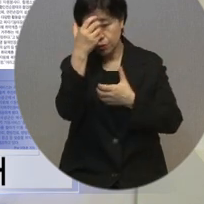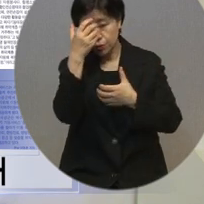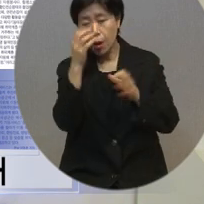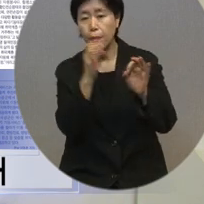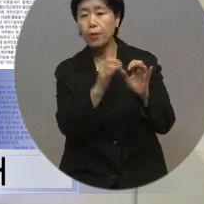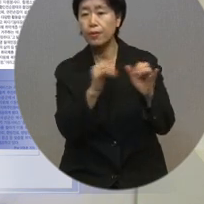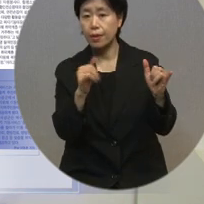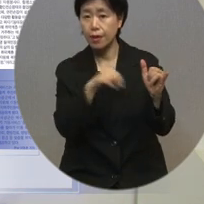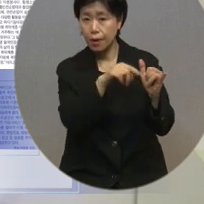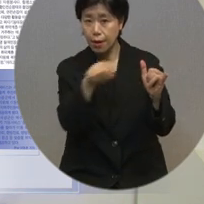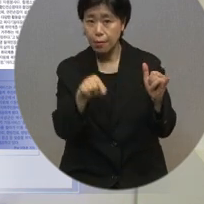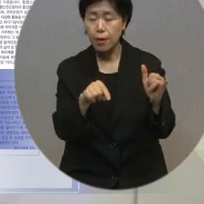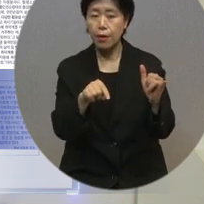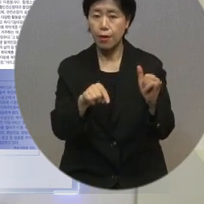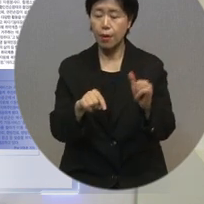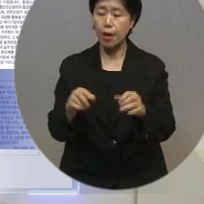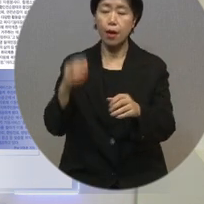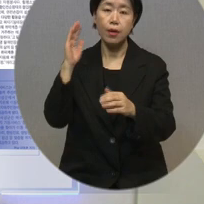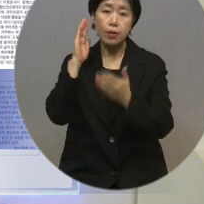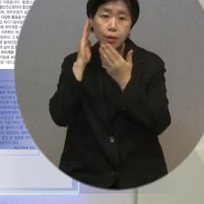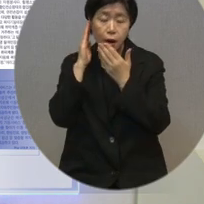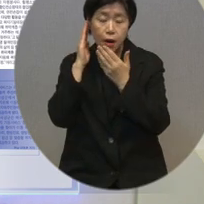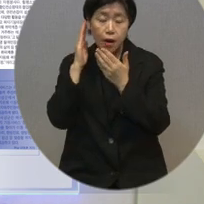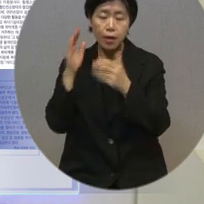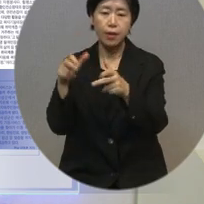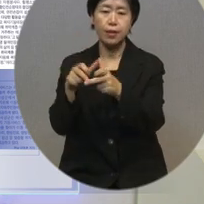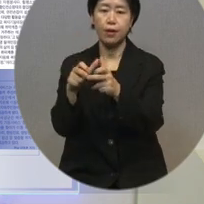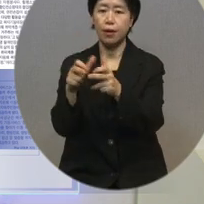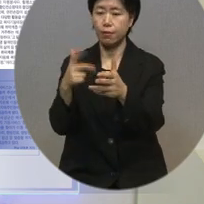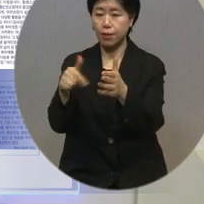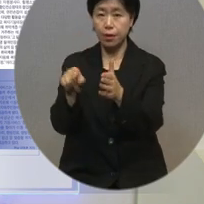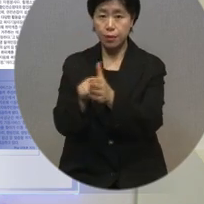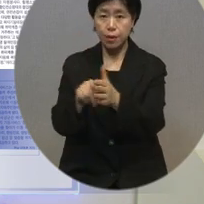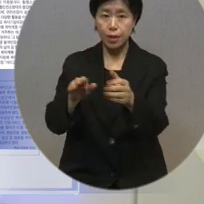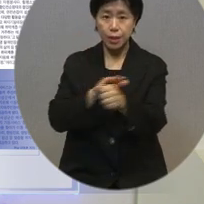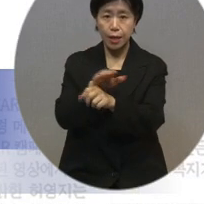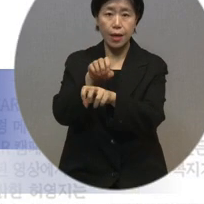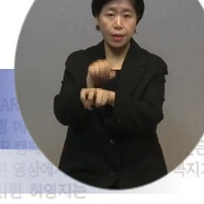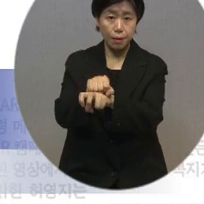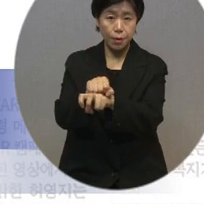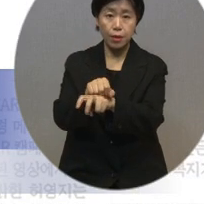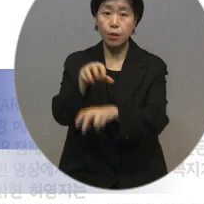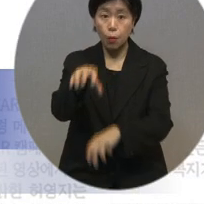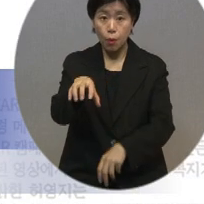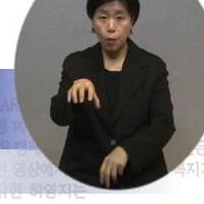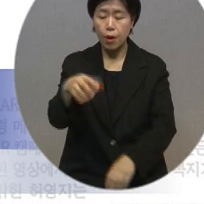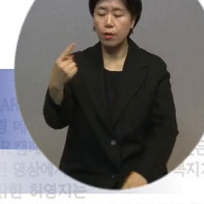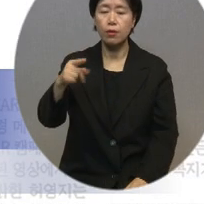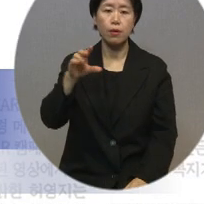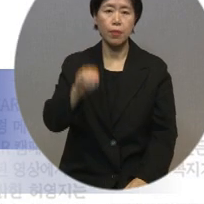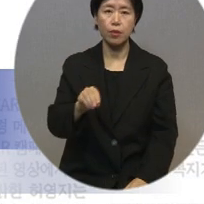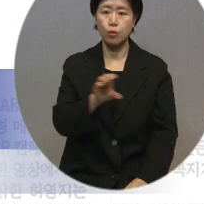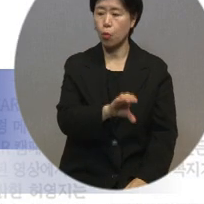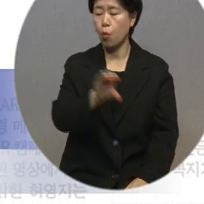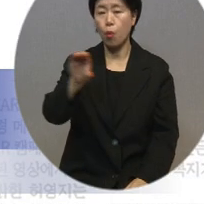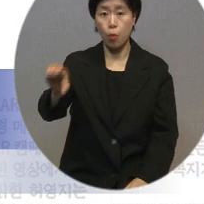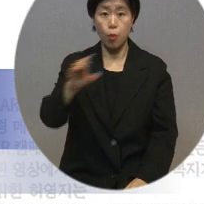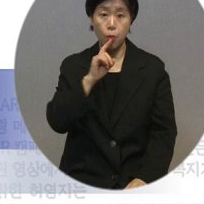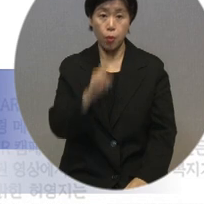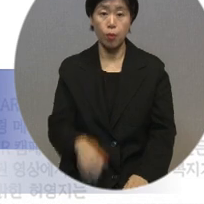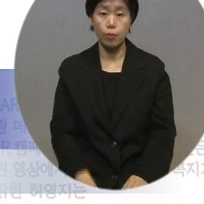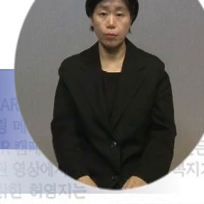청각 장애인 지원을 위해 사랑의 달팽이에 천만 원을 기부했다는 소식입니다 팬클럽은 이번 기부와